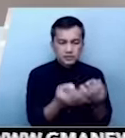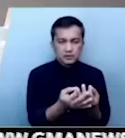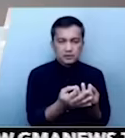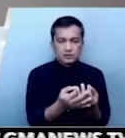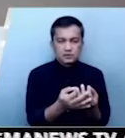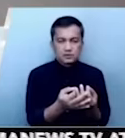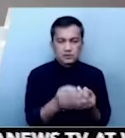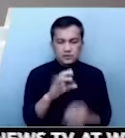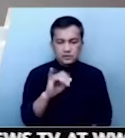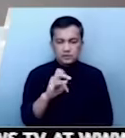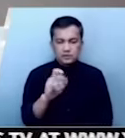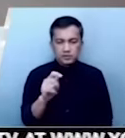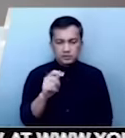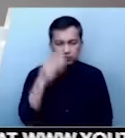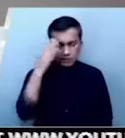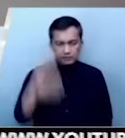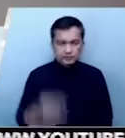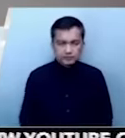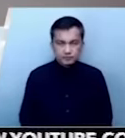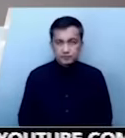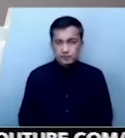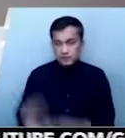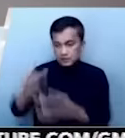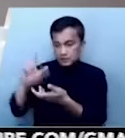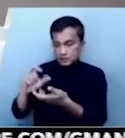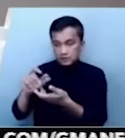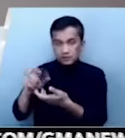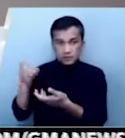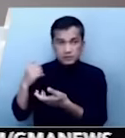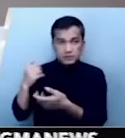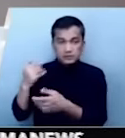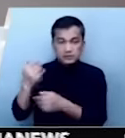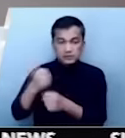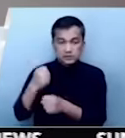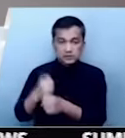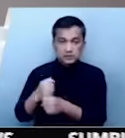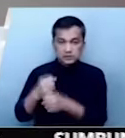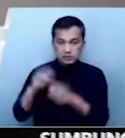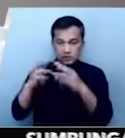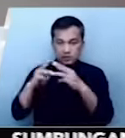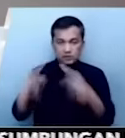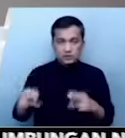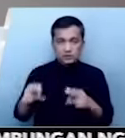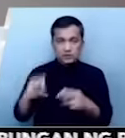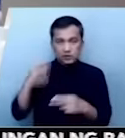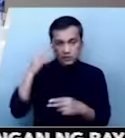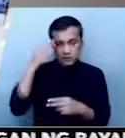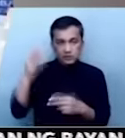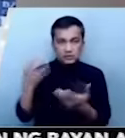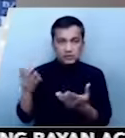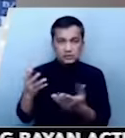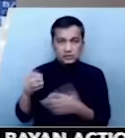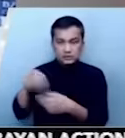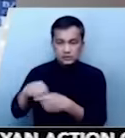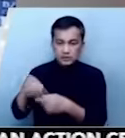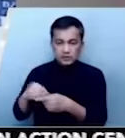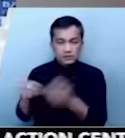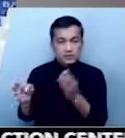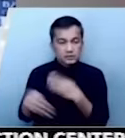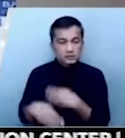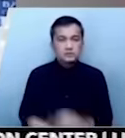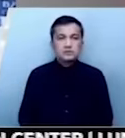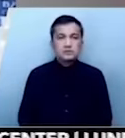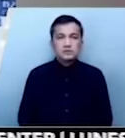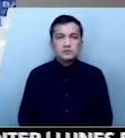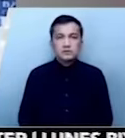Bulacan. Sa litratong ito nakuha noong nakaraang taon sa loob ng warehouse sa Bulacan, kung saan iniipon ng mga balikbayan box,